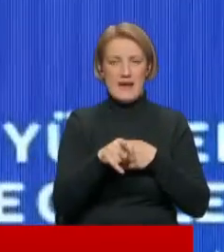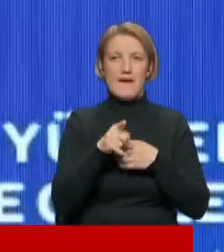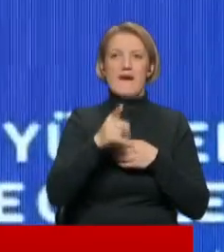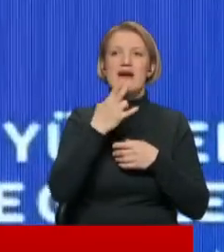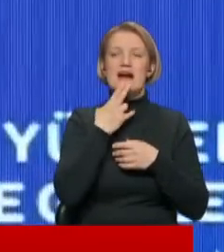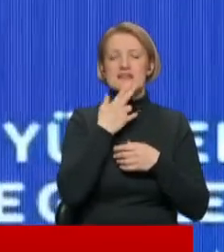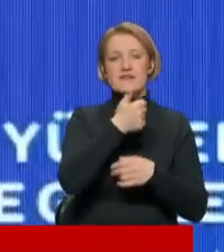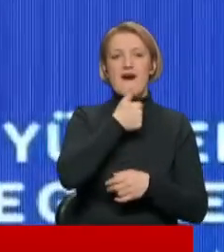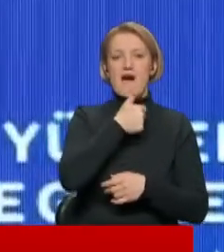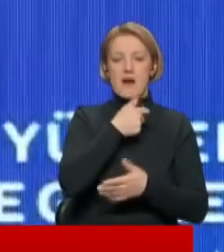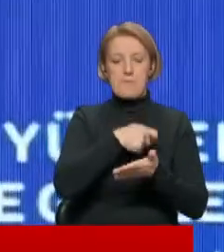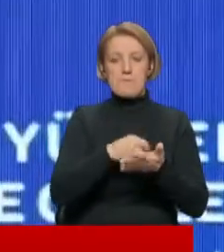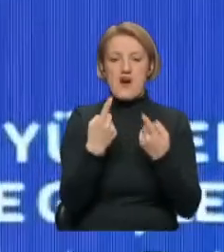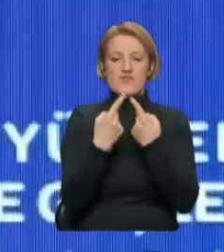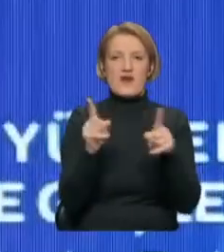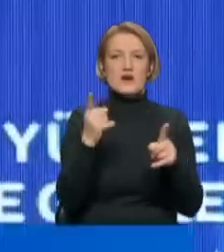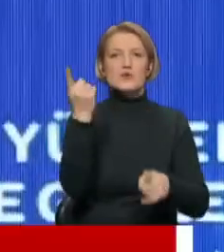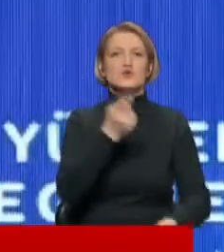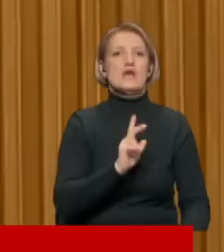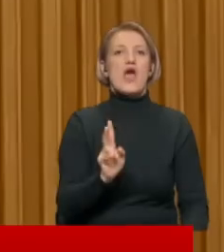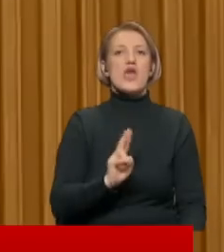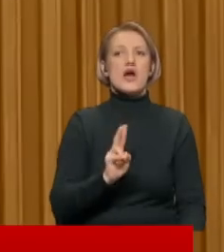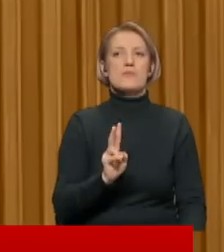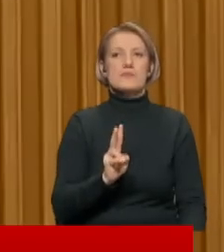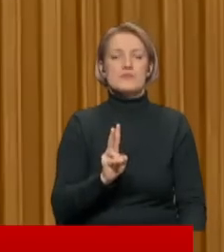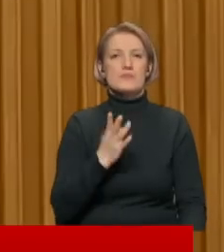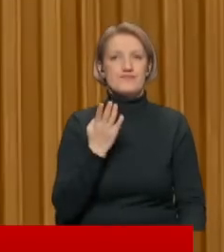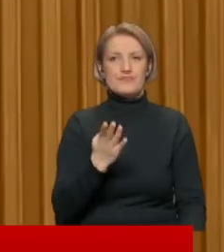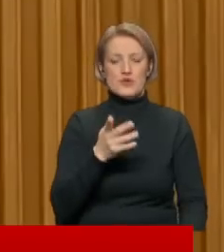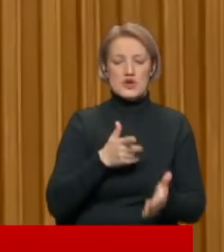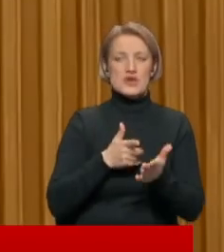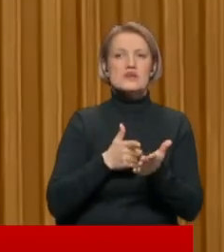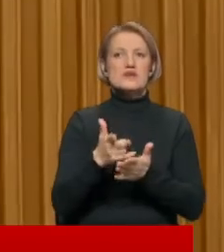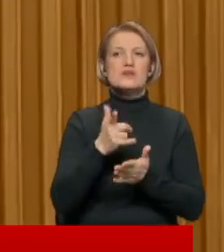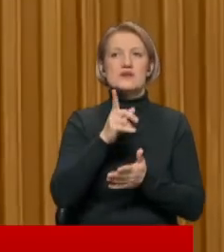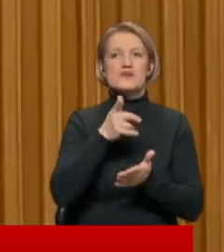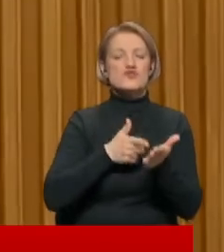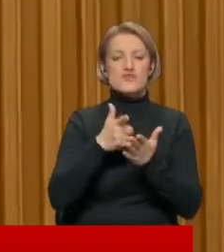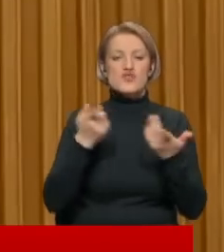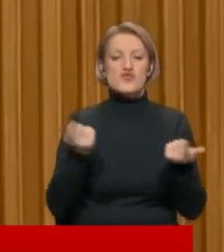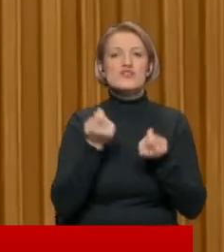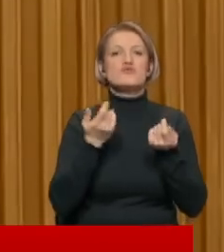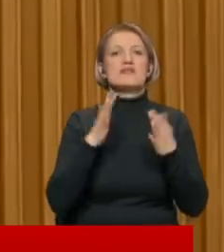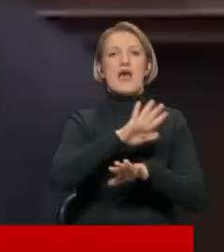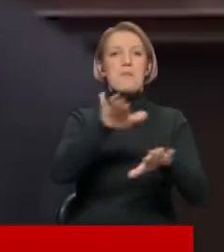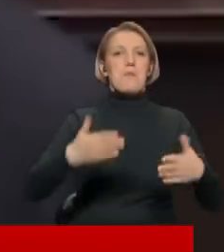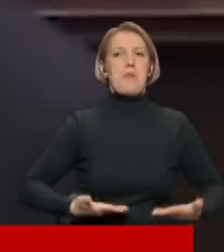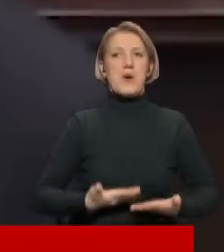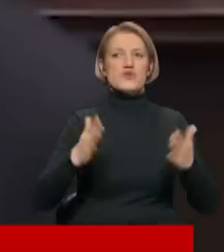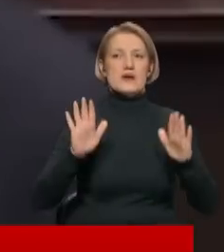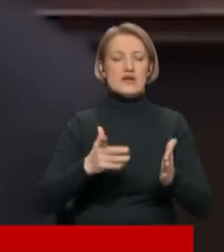arasındaki maaş farkı yüzde 20 çiftçinin hakkını teslim edecek kim için çalışmazsa hepimizi